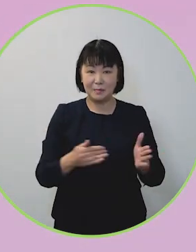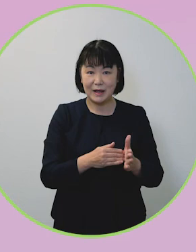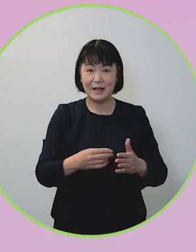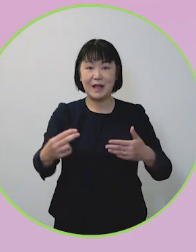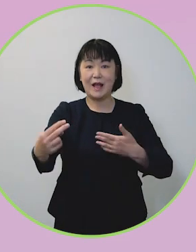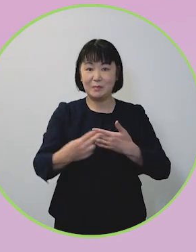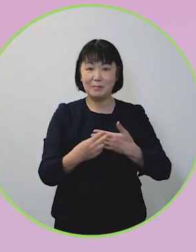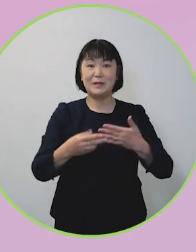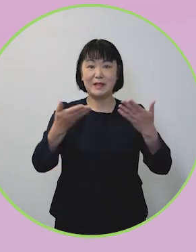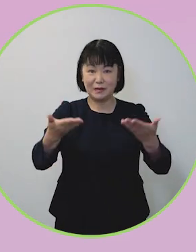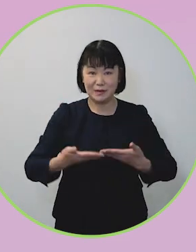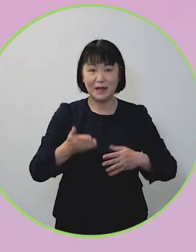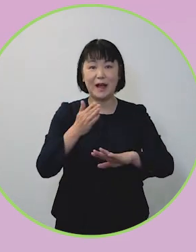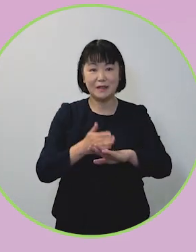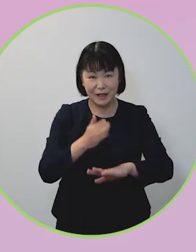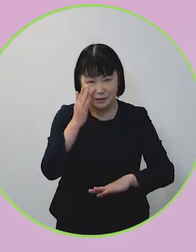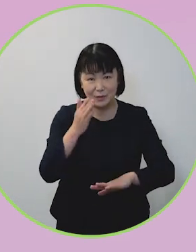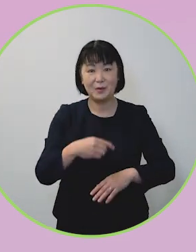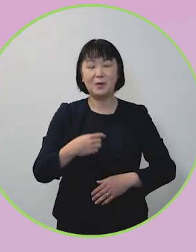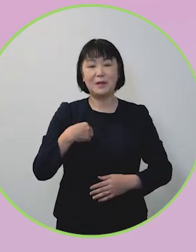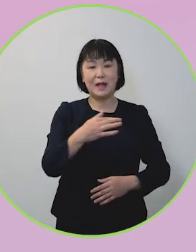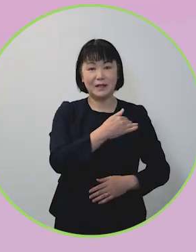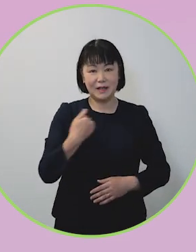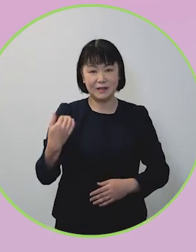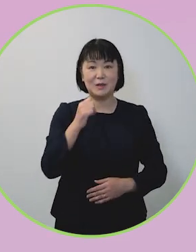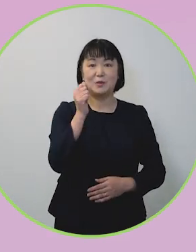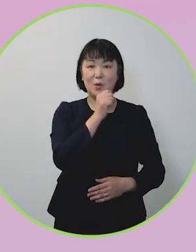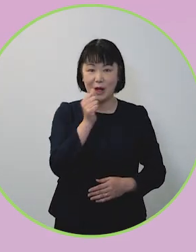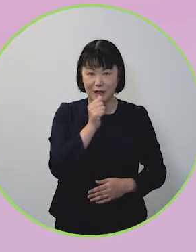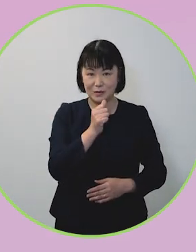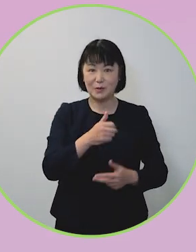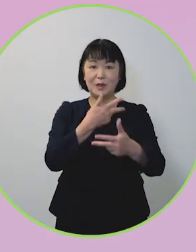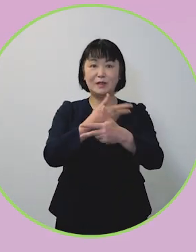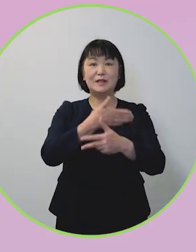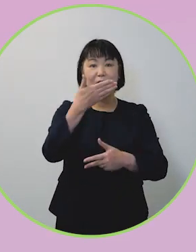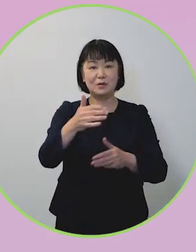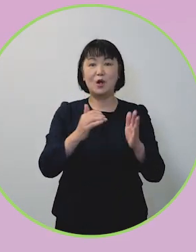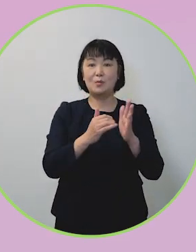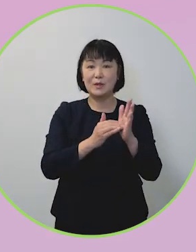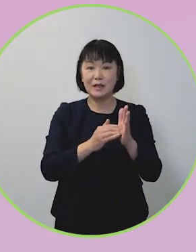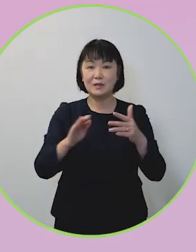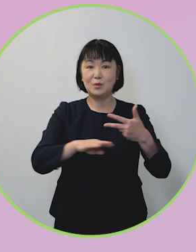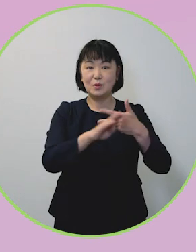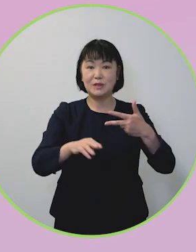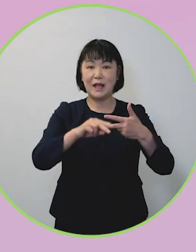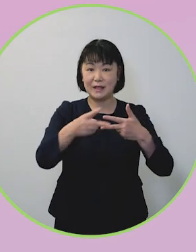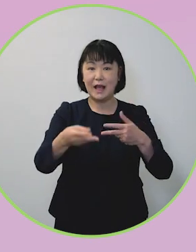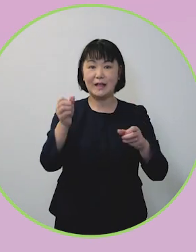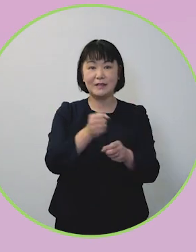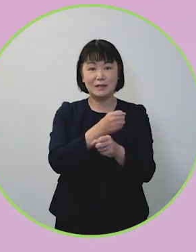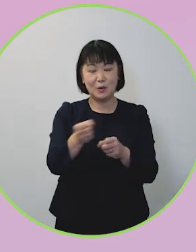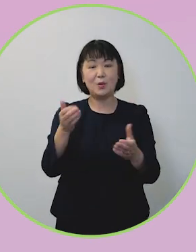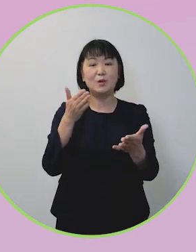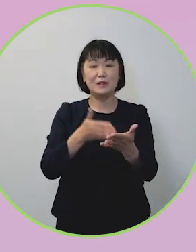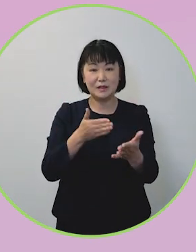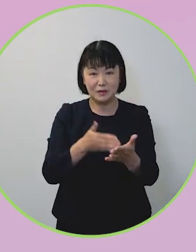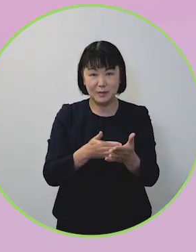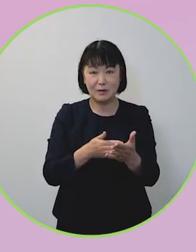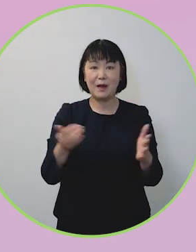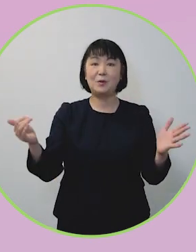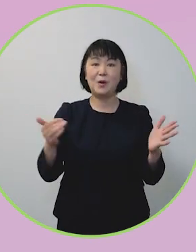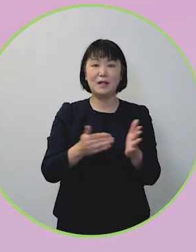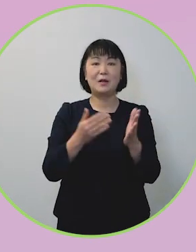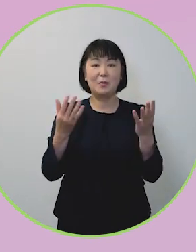ここまで見てくれてありがとうございます私たちから紹介する北区プラスチック資源化事業の説明は